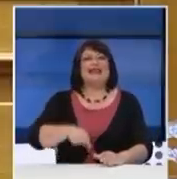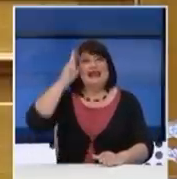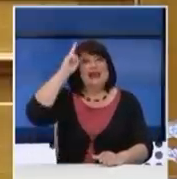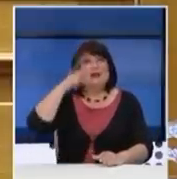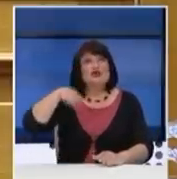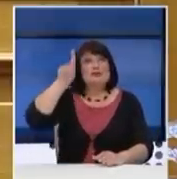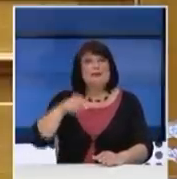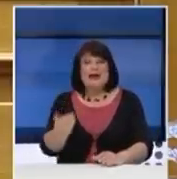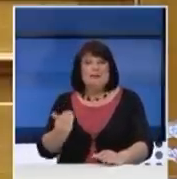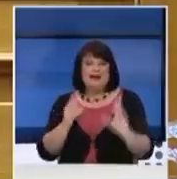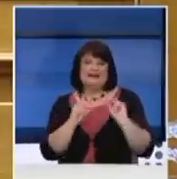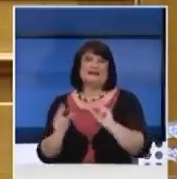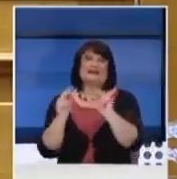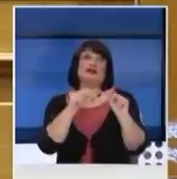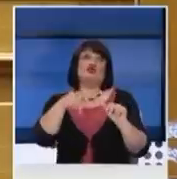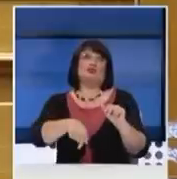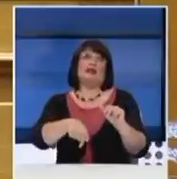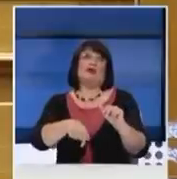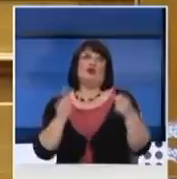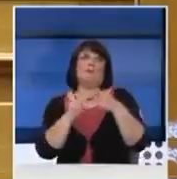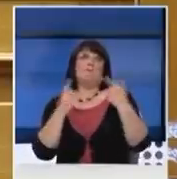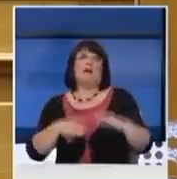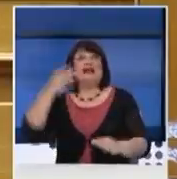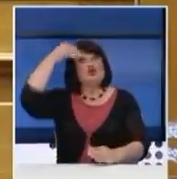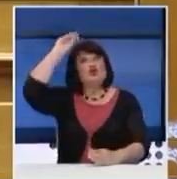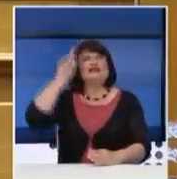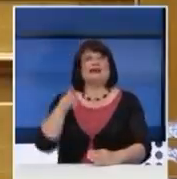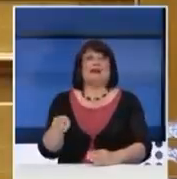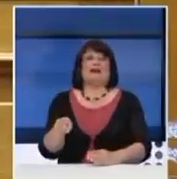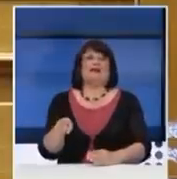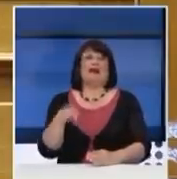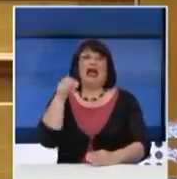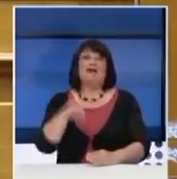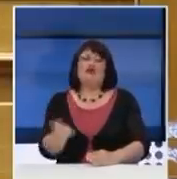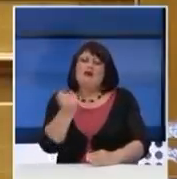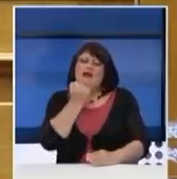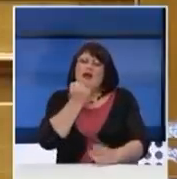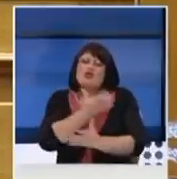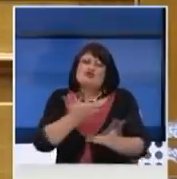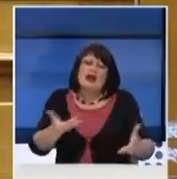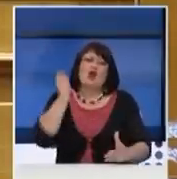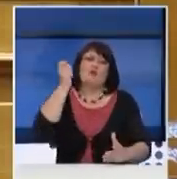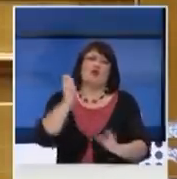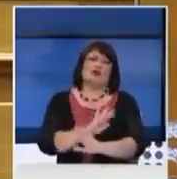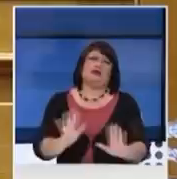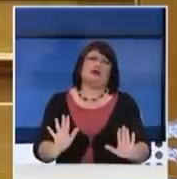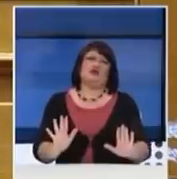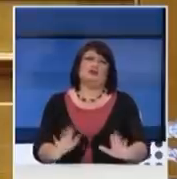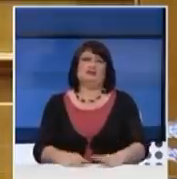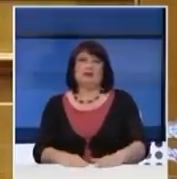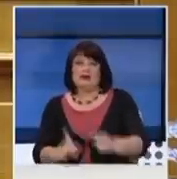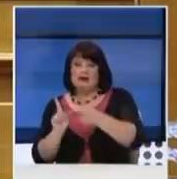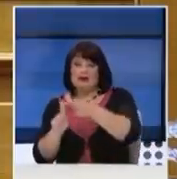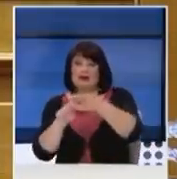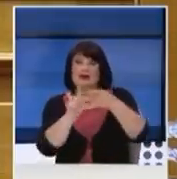μέρα πριν τη συζήτηση. Και συνάντησε τον κύριο Τσίπρα. Αυτό είναι θεσμικό ατόπιμα, διότι δεν συνάντησε